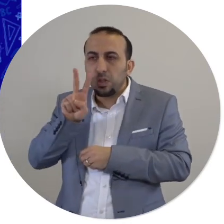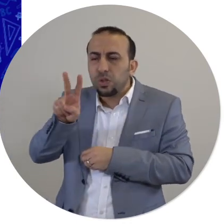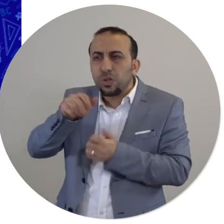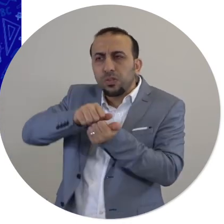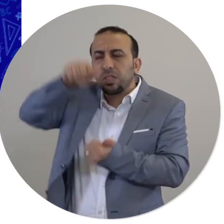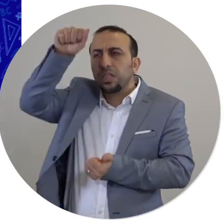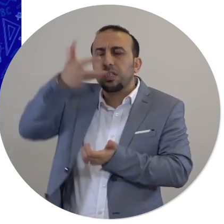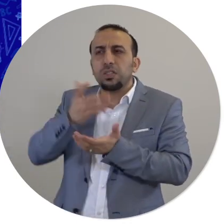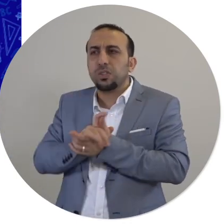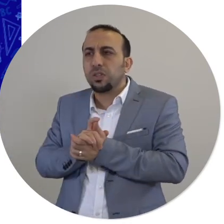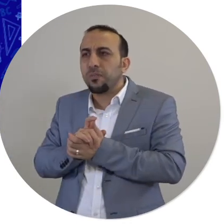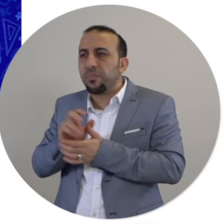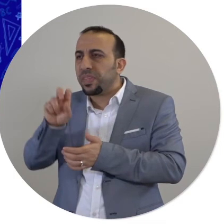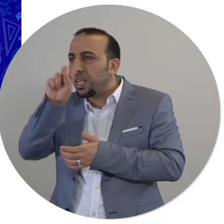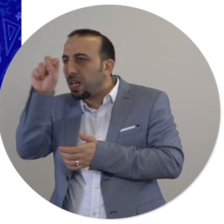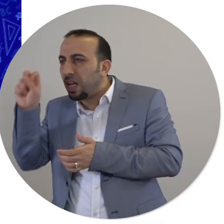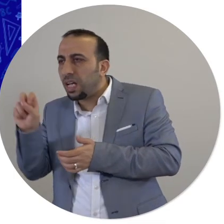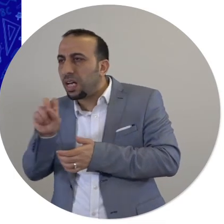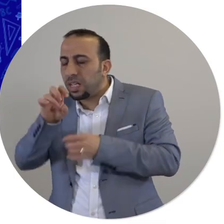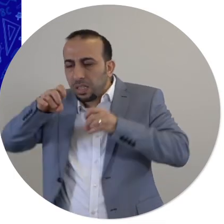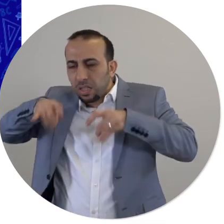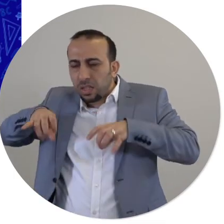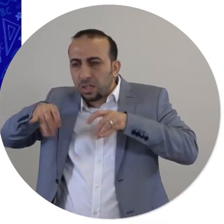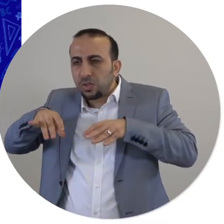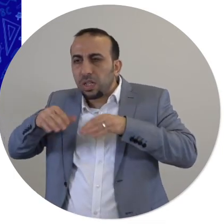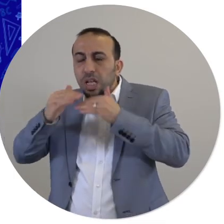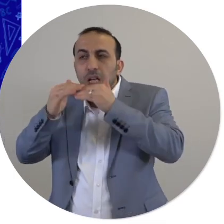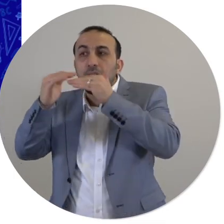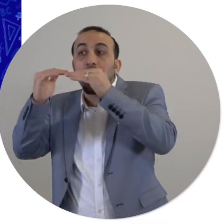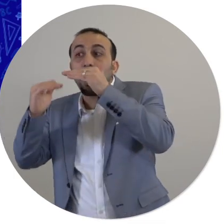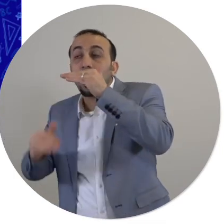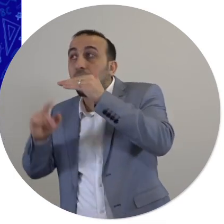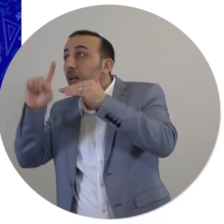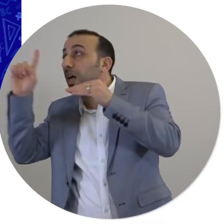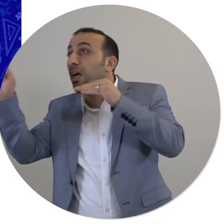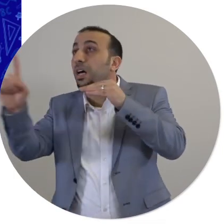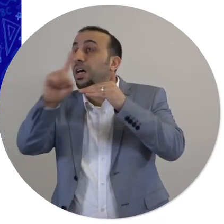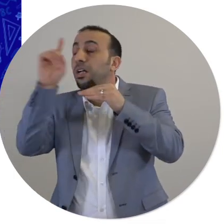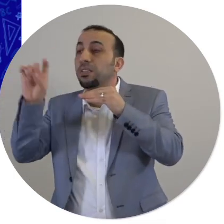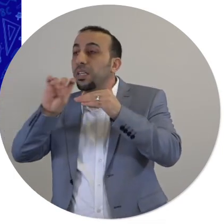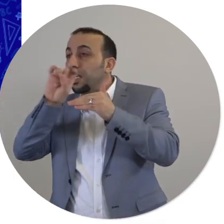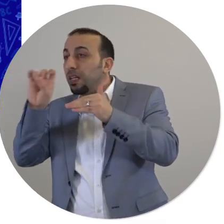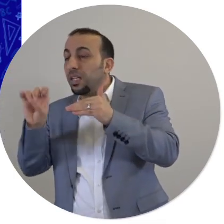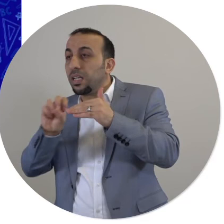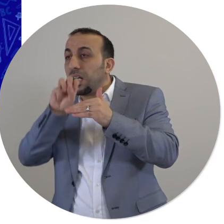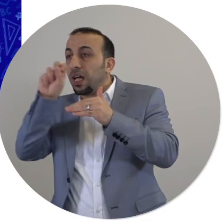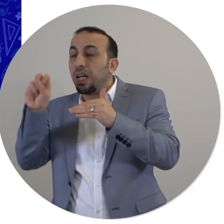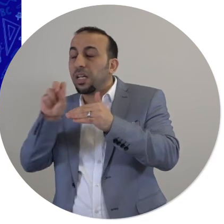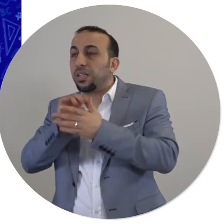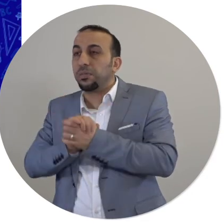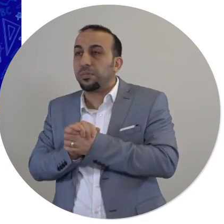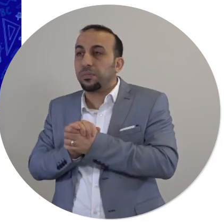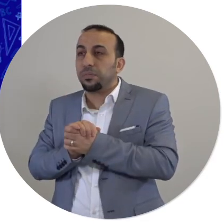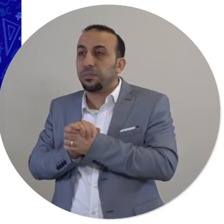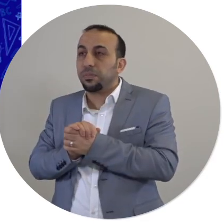هذه الخريطة بأن قارة أستراليا هي أقل قارات العالم من حيث الكثافة السكانية.